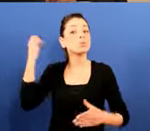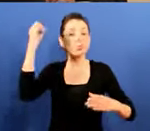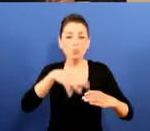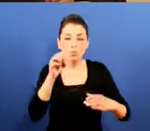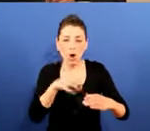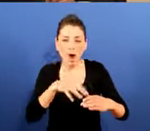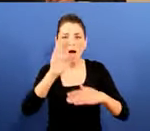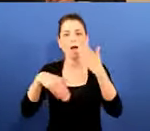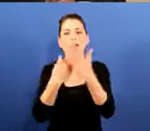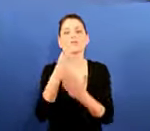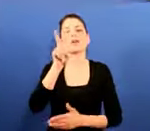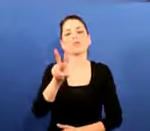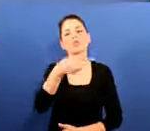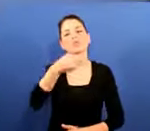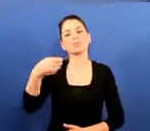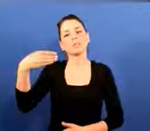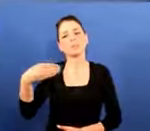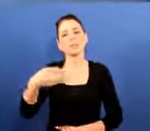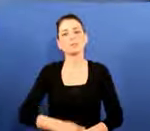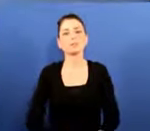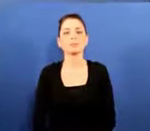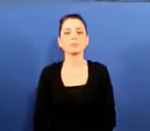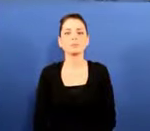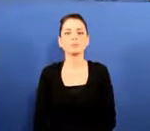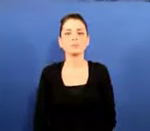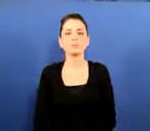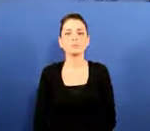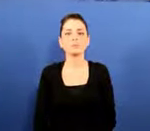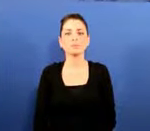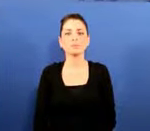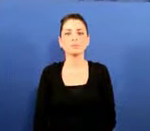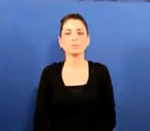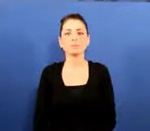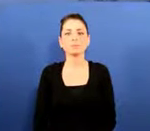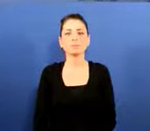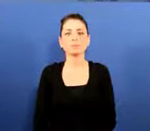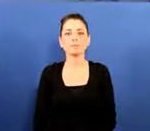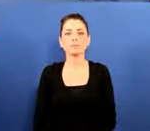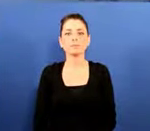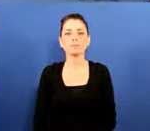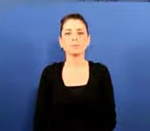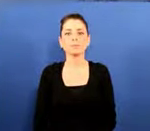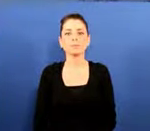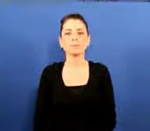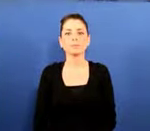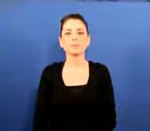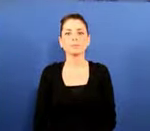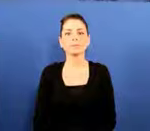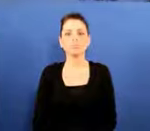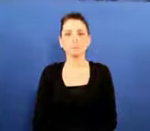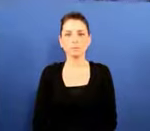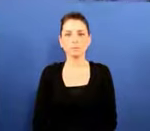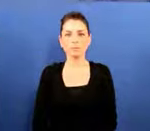laguntza ematea. Orain, posta elektroniko honek eskaintzen dituen zerbitzuak handituko dira, eta kutxa gotor bat gehitu da